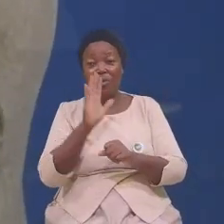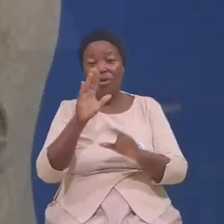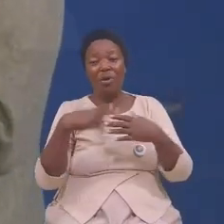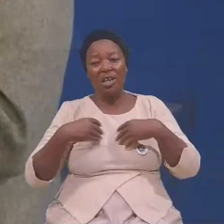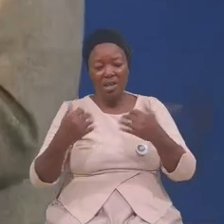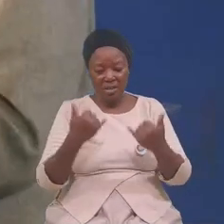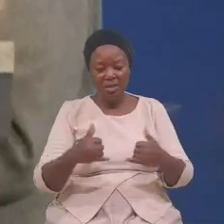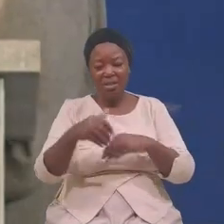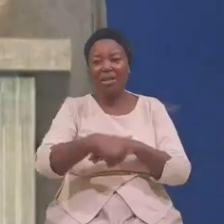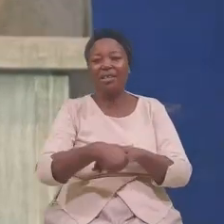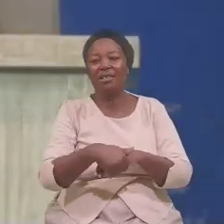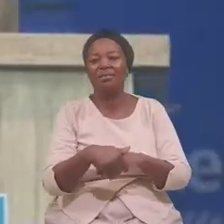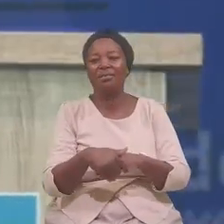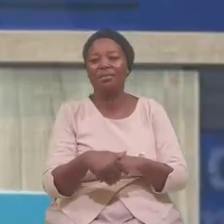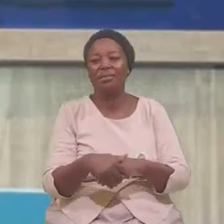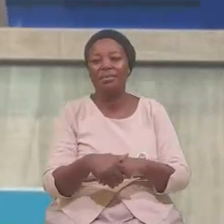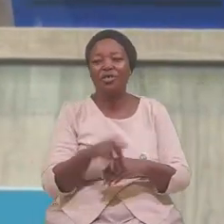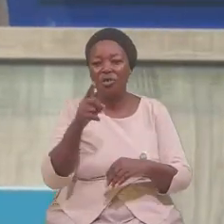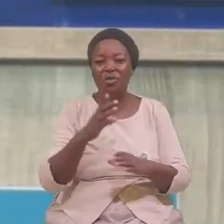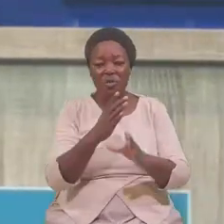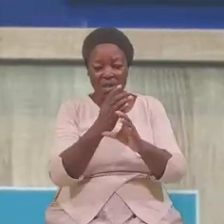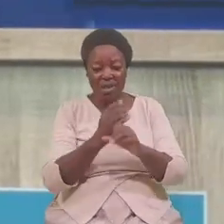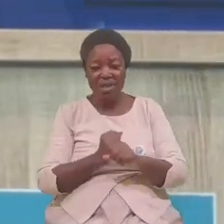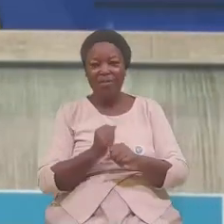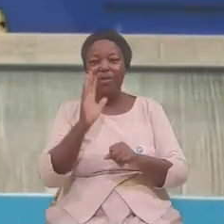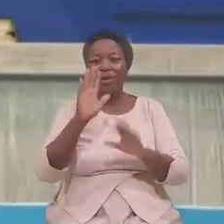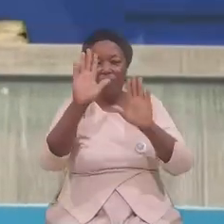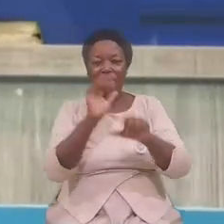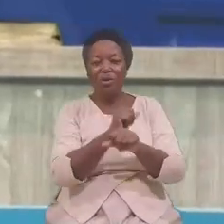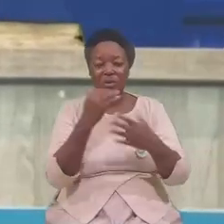soir. Que tu reçoives ton miracle ce soir.